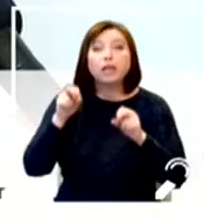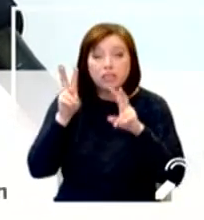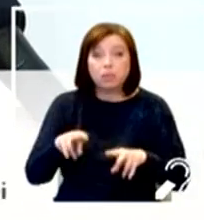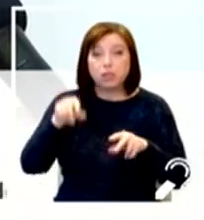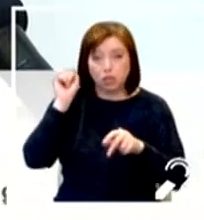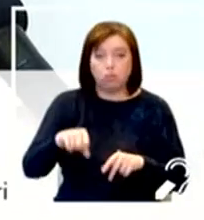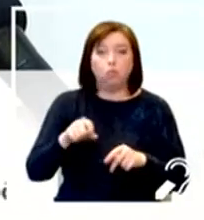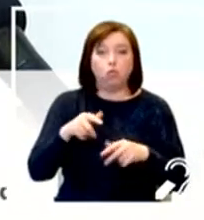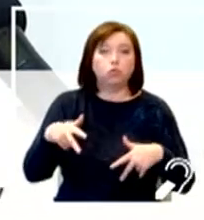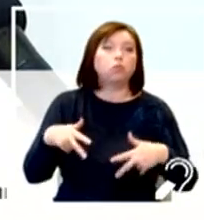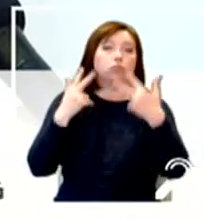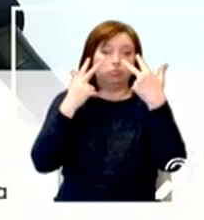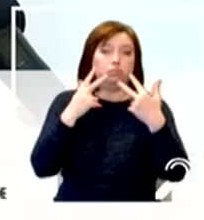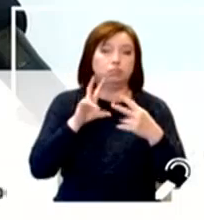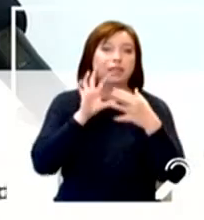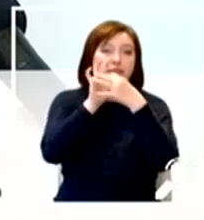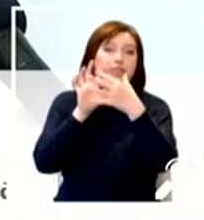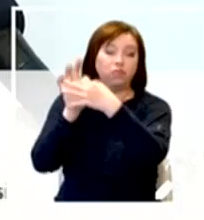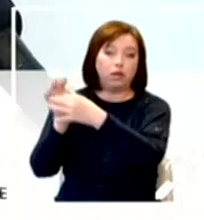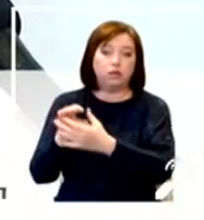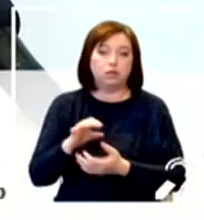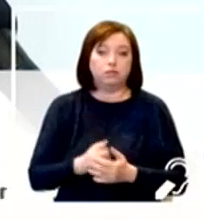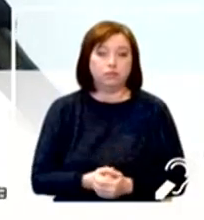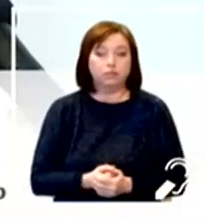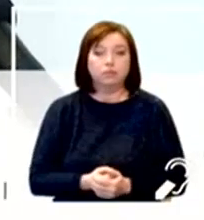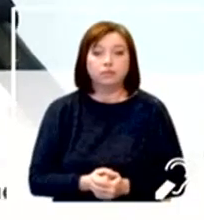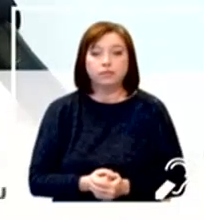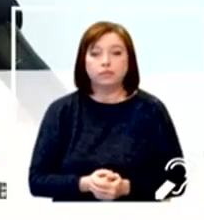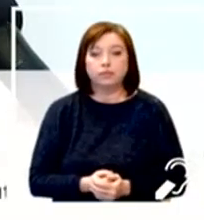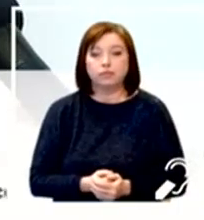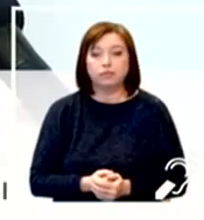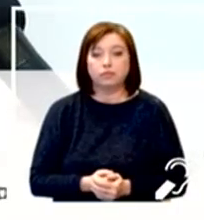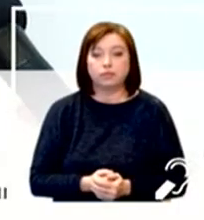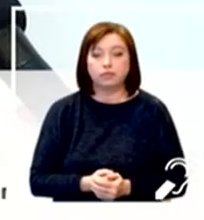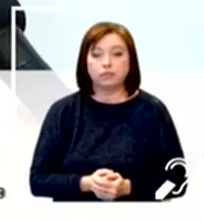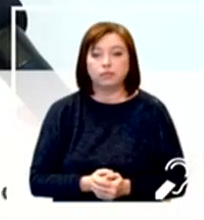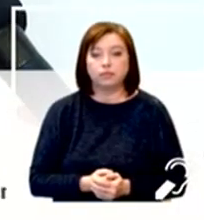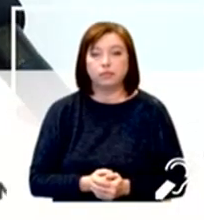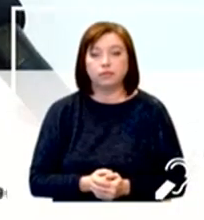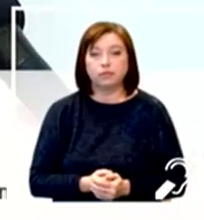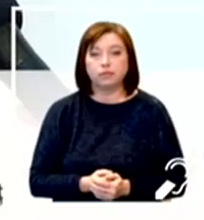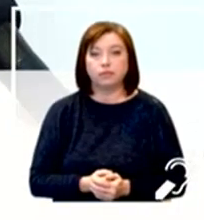specialiștii vor beneficia de consultarea experților din Centrul Republican de